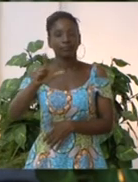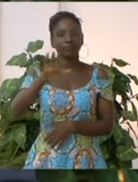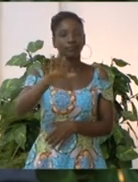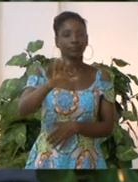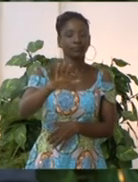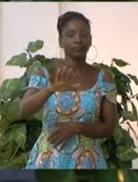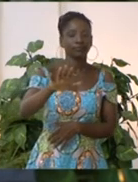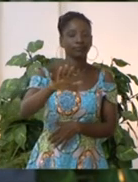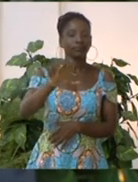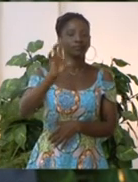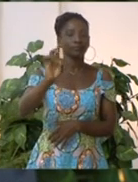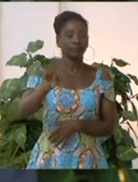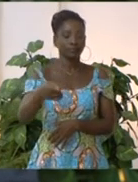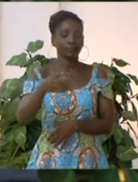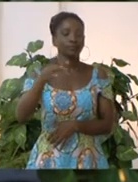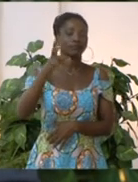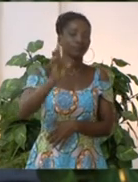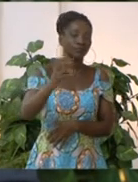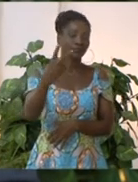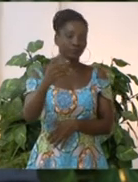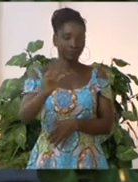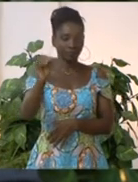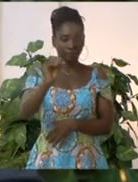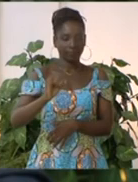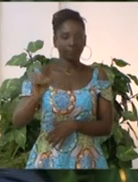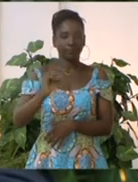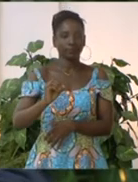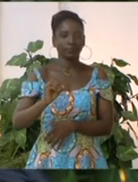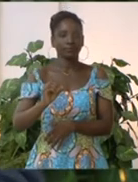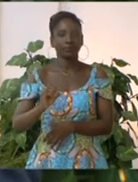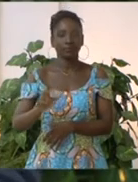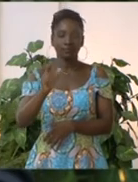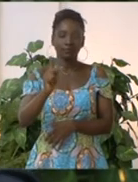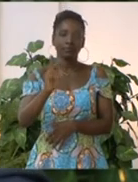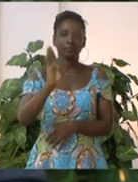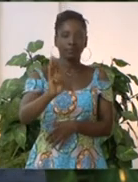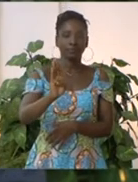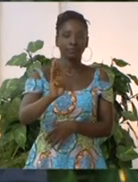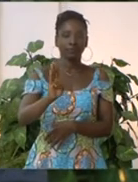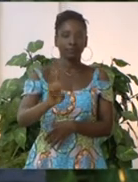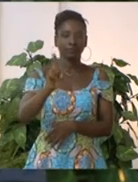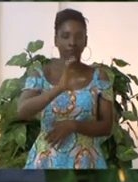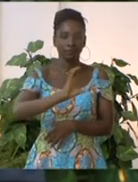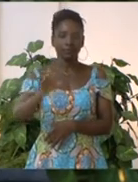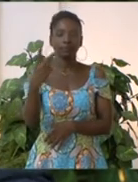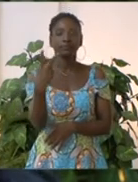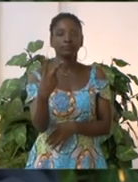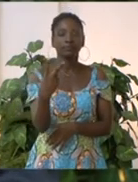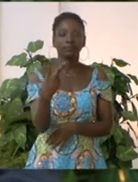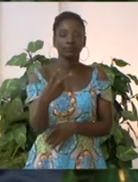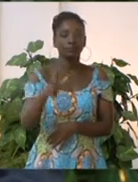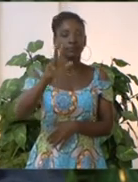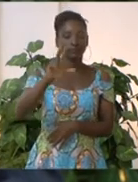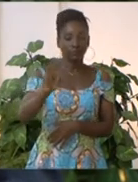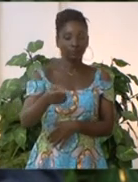7,72 % kouadio konan kouadio konan bertin 142 soit